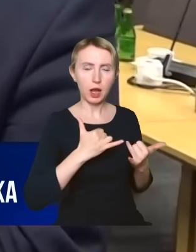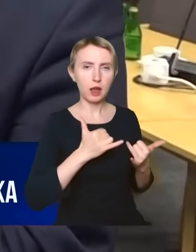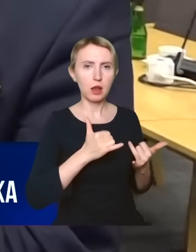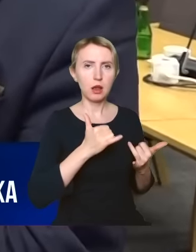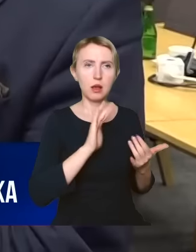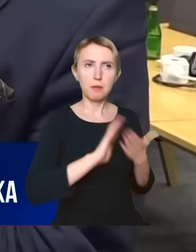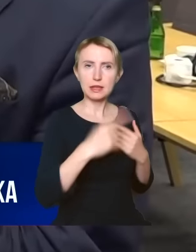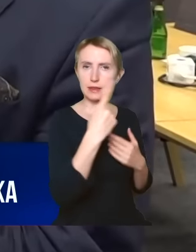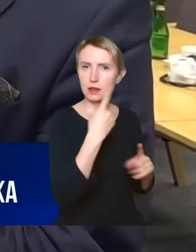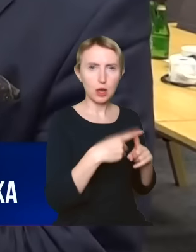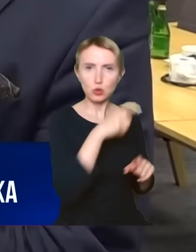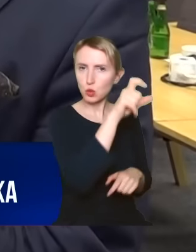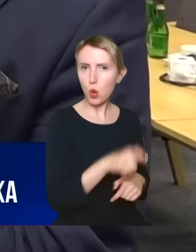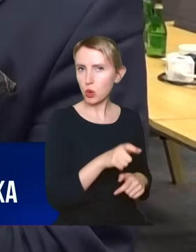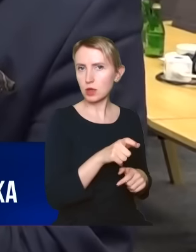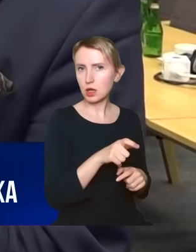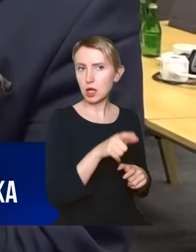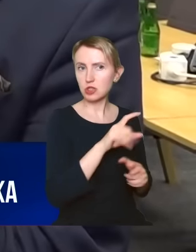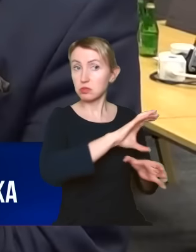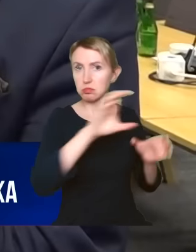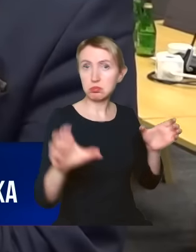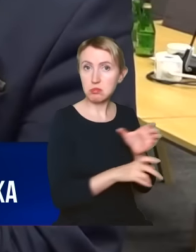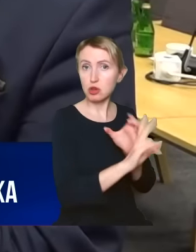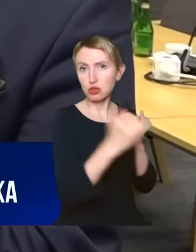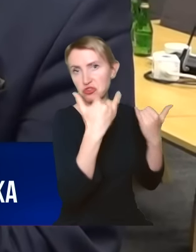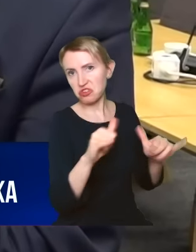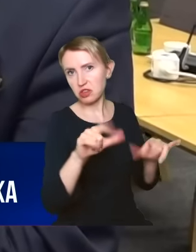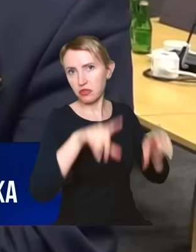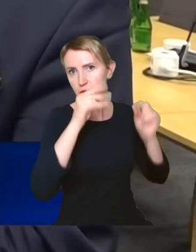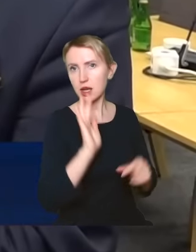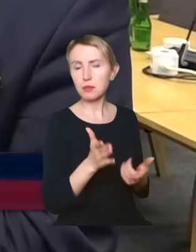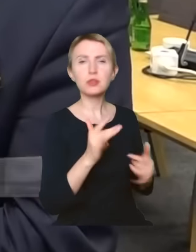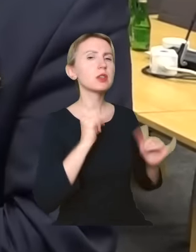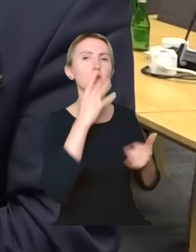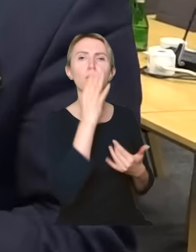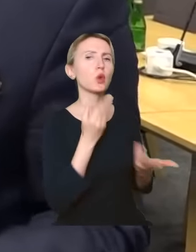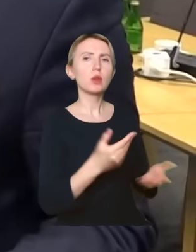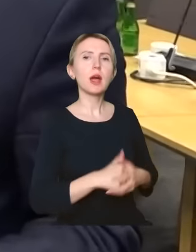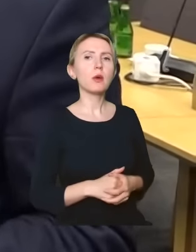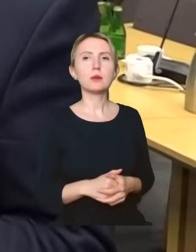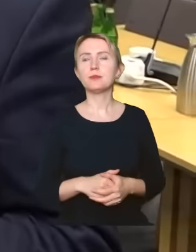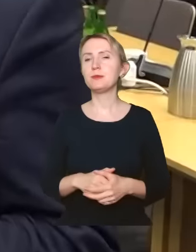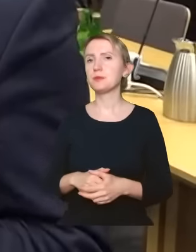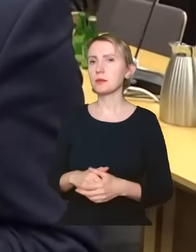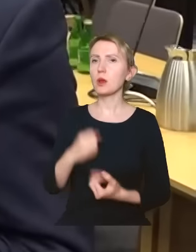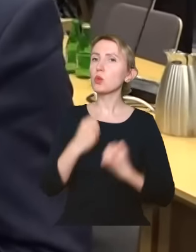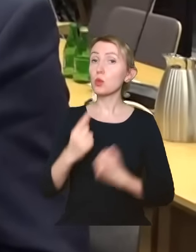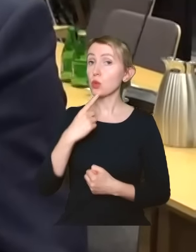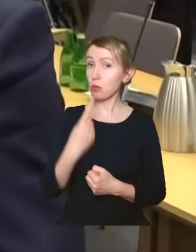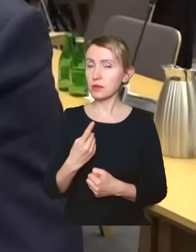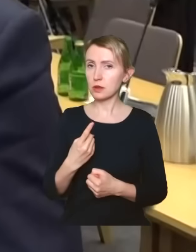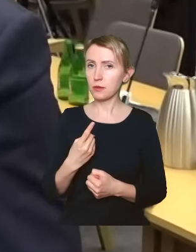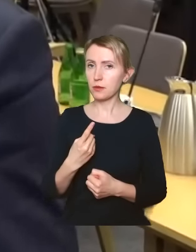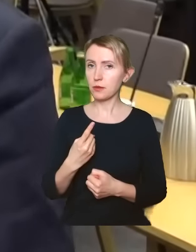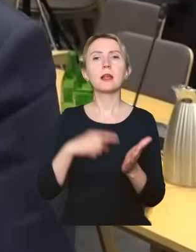jednego członka? Czy w pana miejsce będzie ktoś inny wybierany? Jak to będzie teraz wyglądało? Trudno powiedzieć, bo to jest